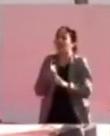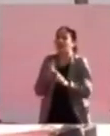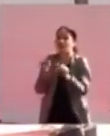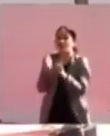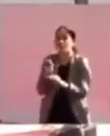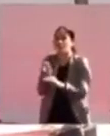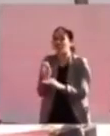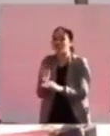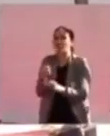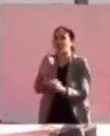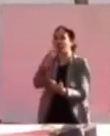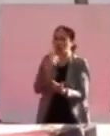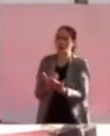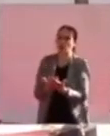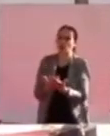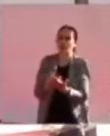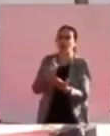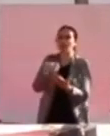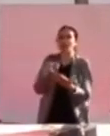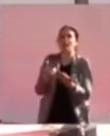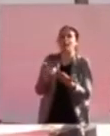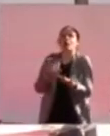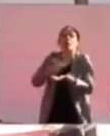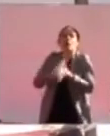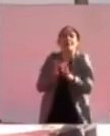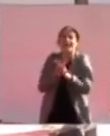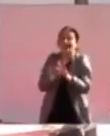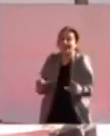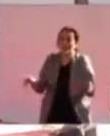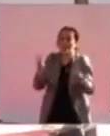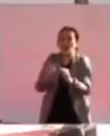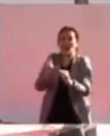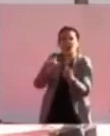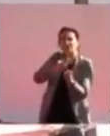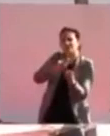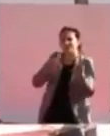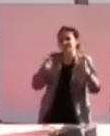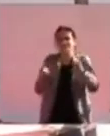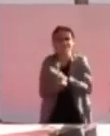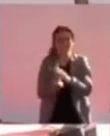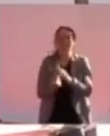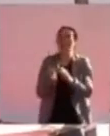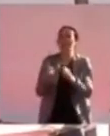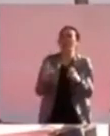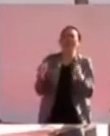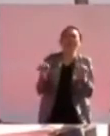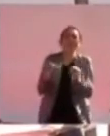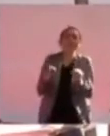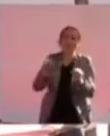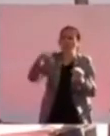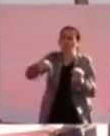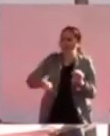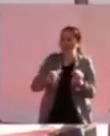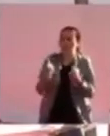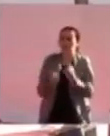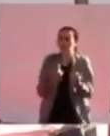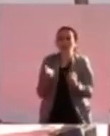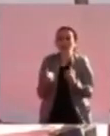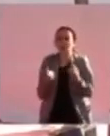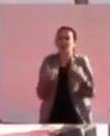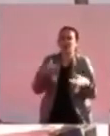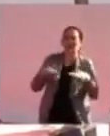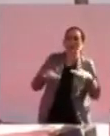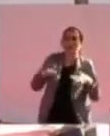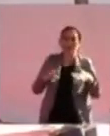riforma dei contratti di formazione medica che superi l'attuale ibrido studente lavoratore che tu te che tuteli i diritti fondamentali